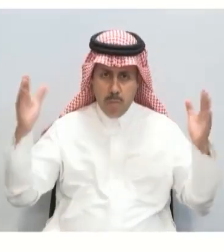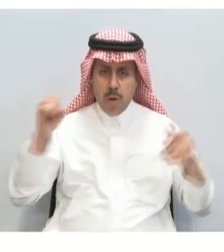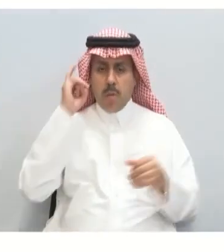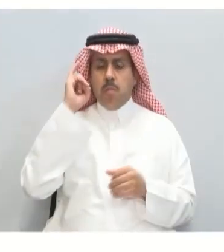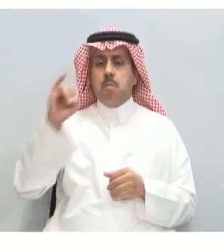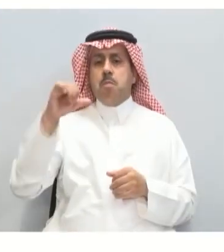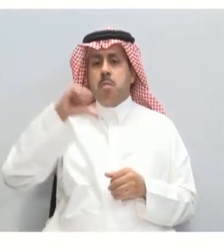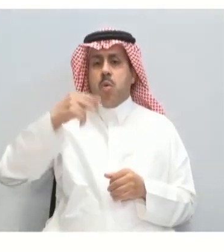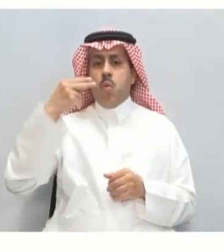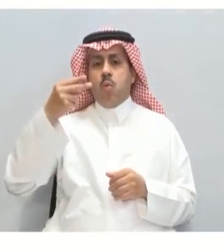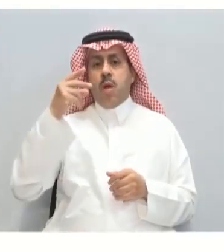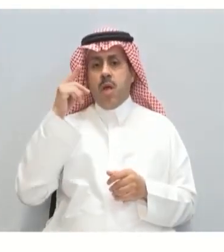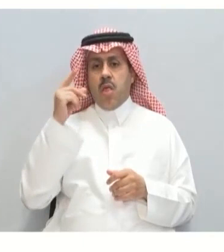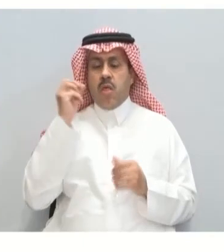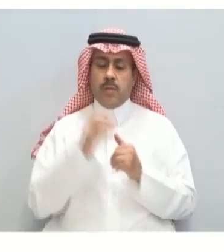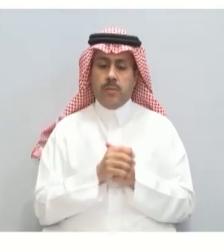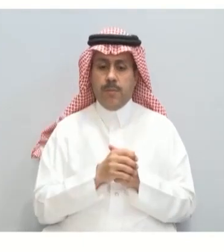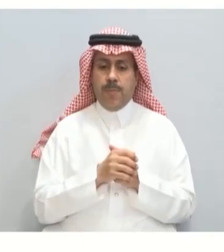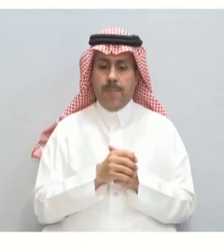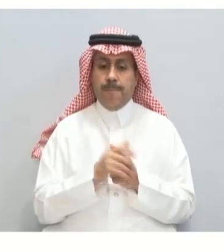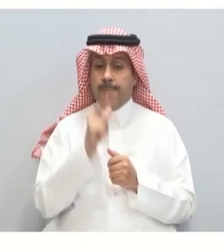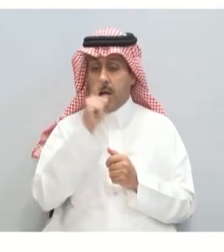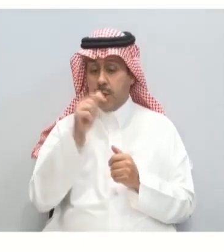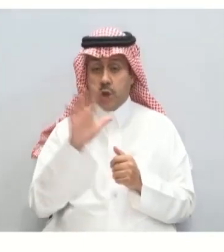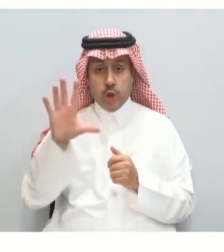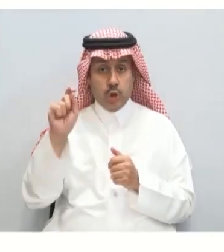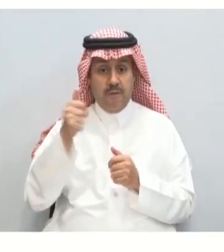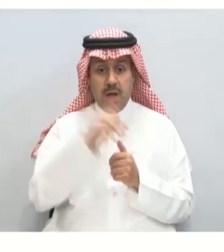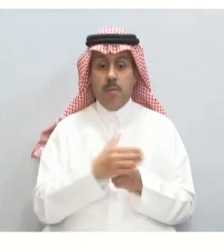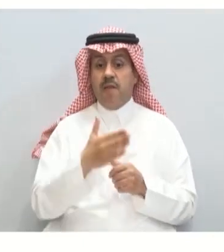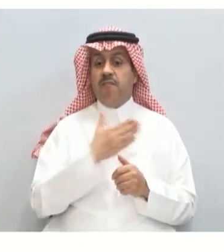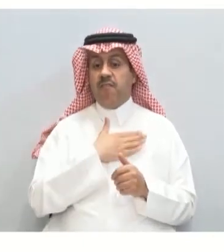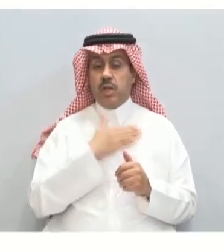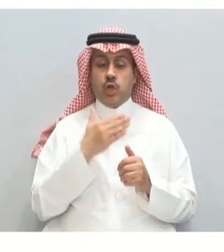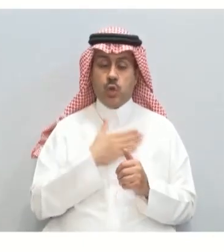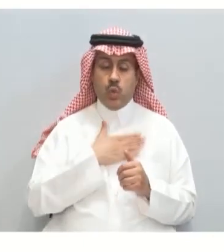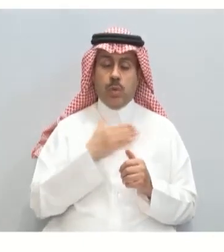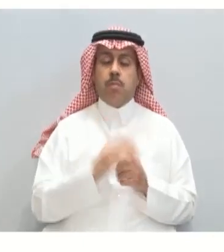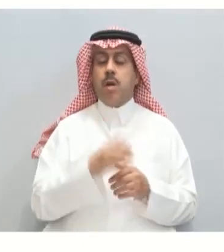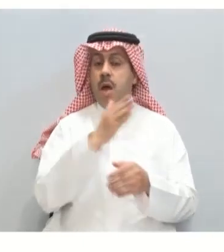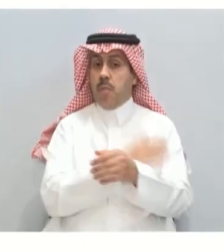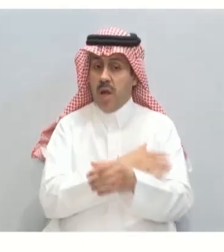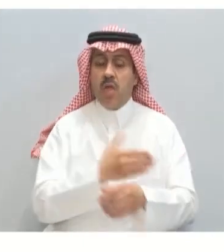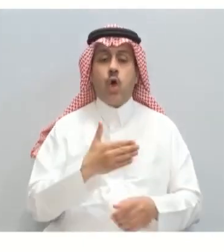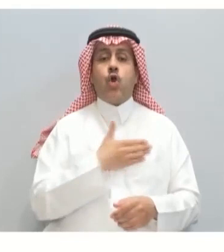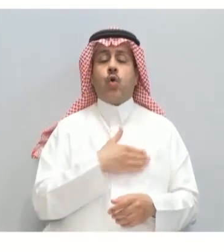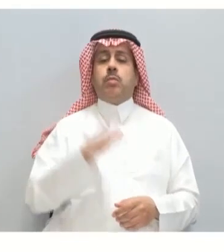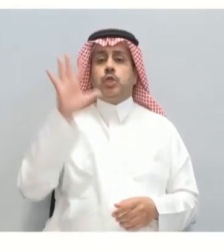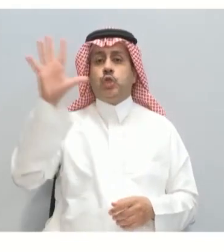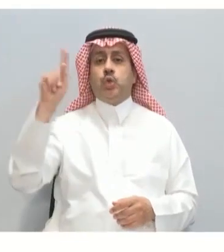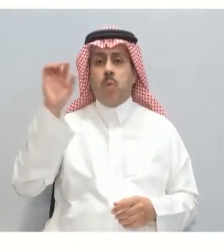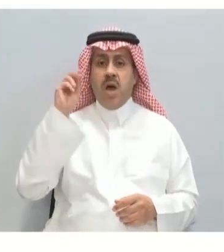به القلوب في قوله تعالى وشفاء لما في الصدور اي من امراض القلوب كالشبح